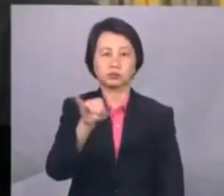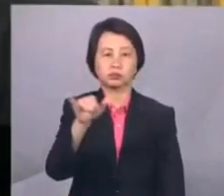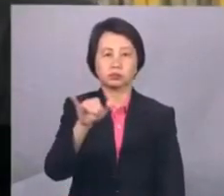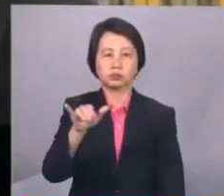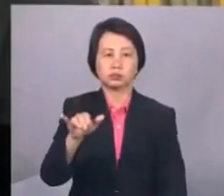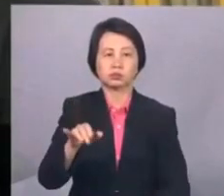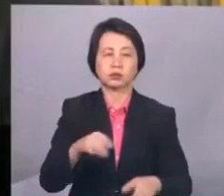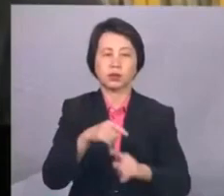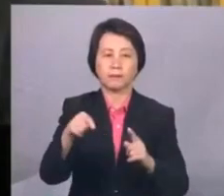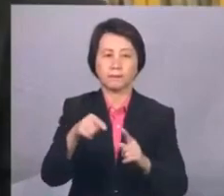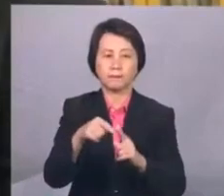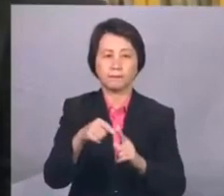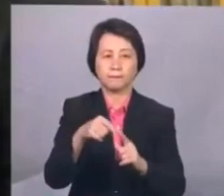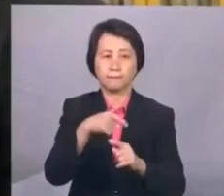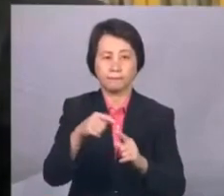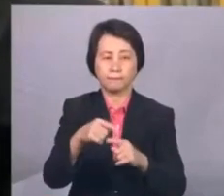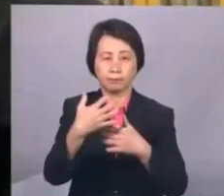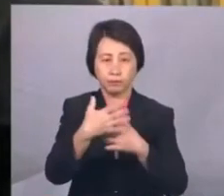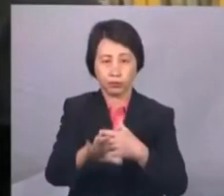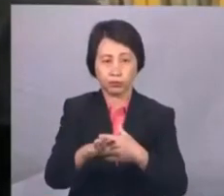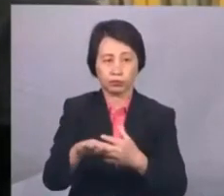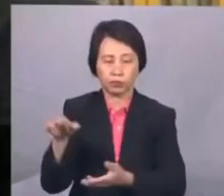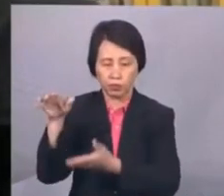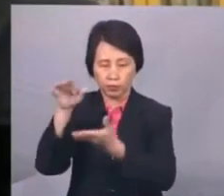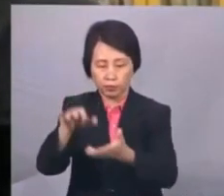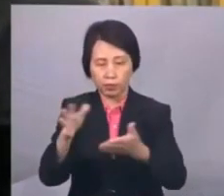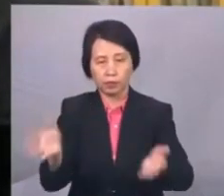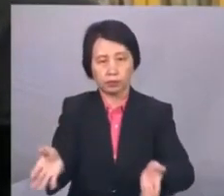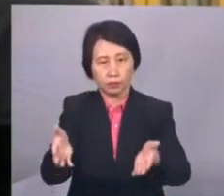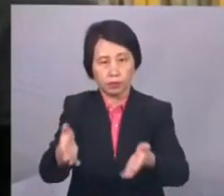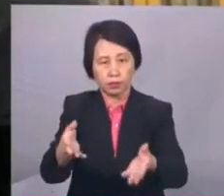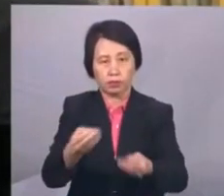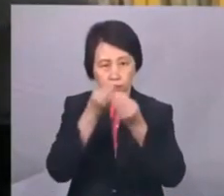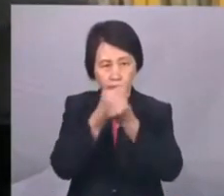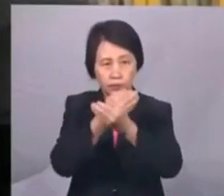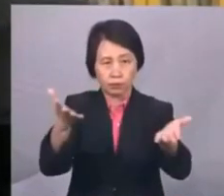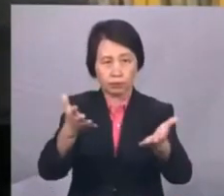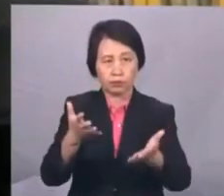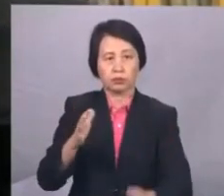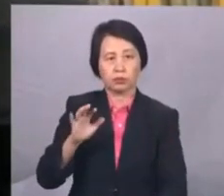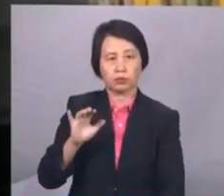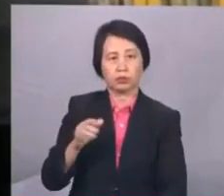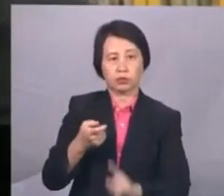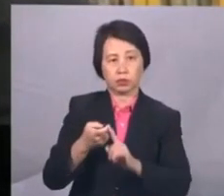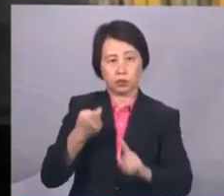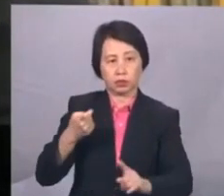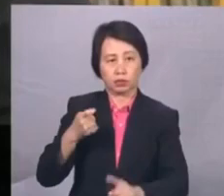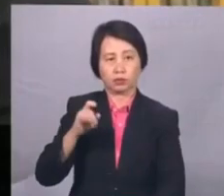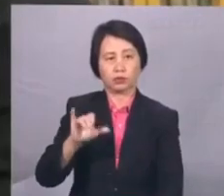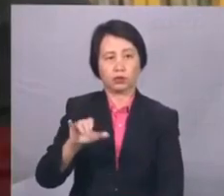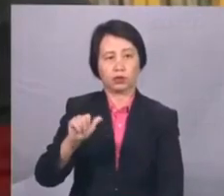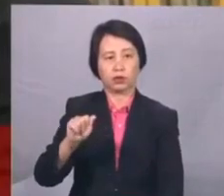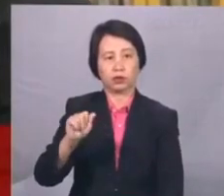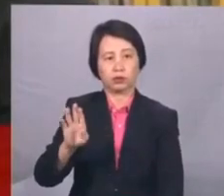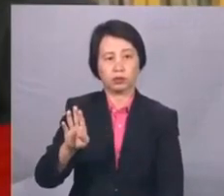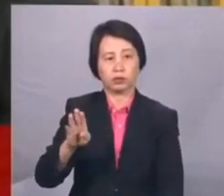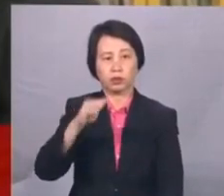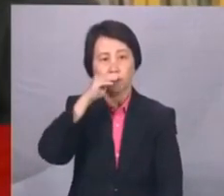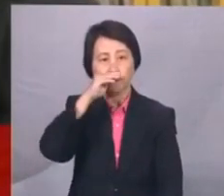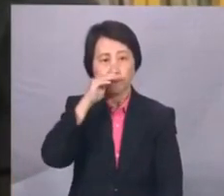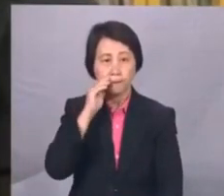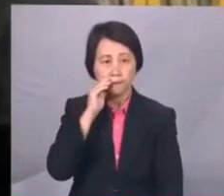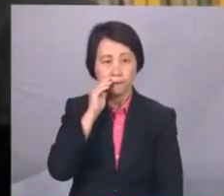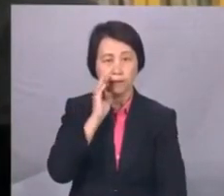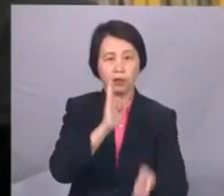apabila Raffi selepas PKS rangsangan diumumkan oleh yang nama Mohammad Hasyim Muhyiddin Yassin